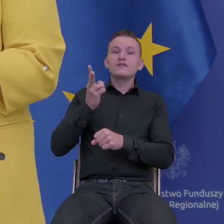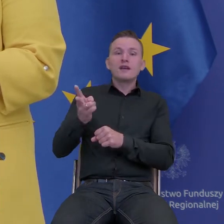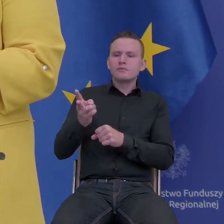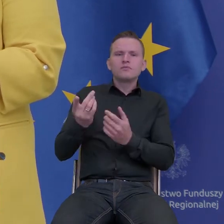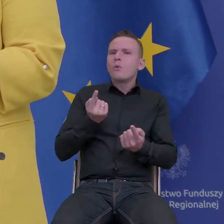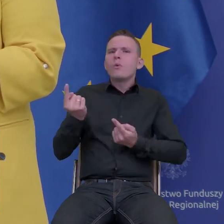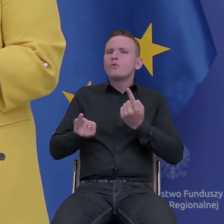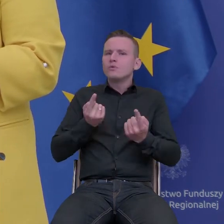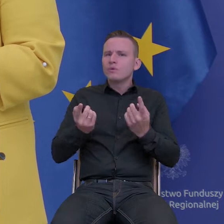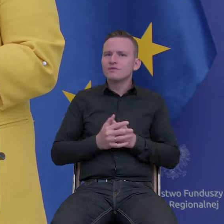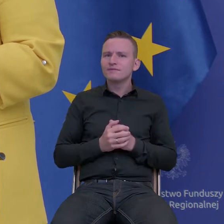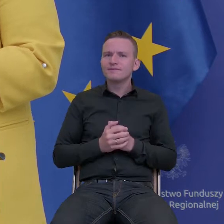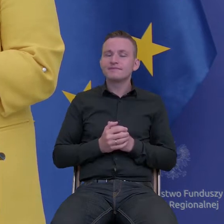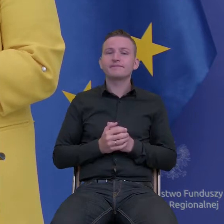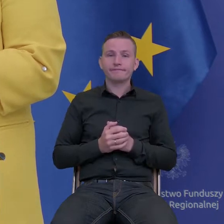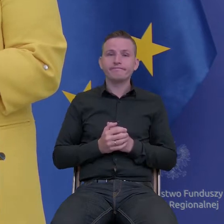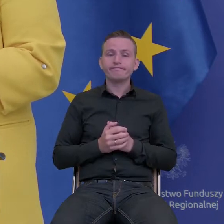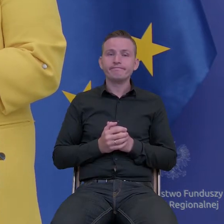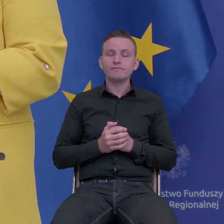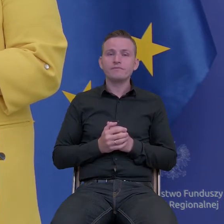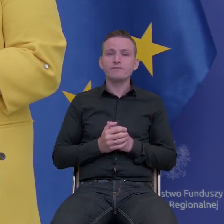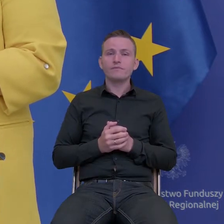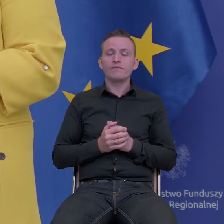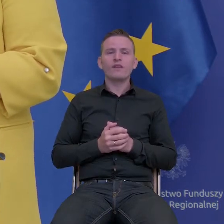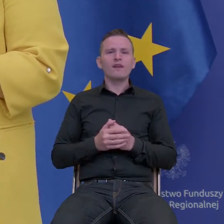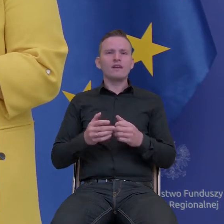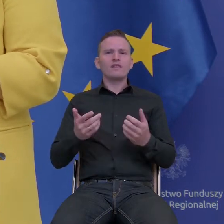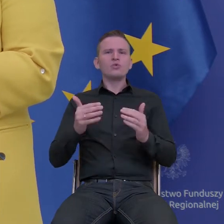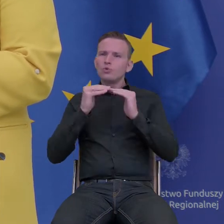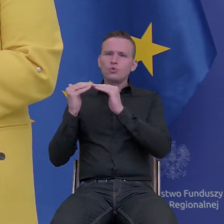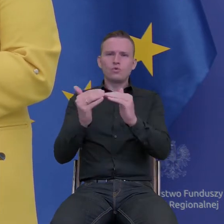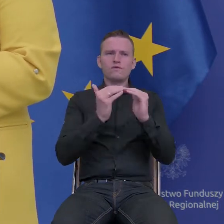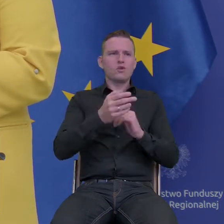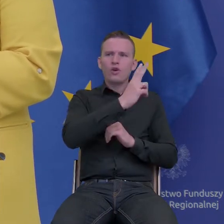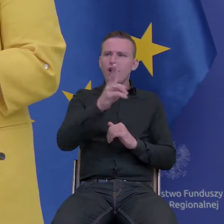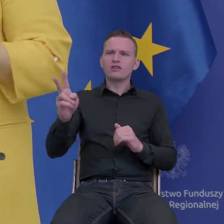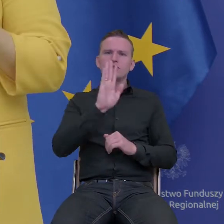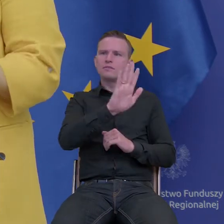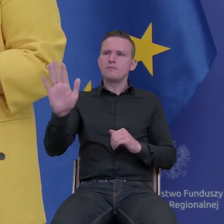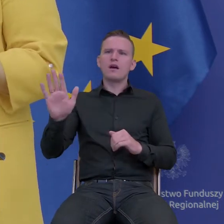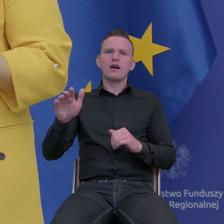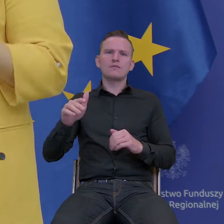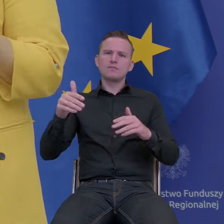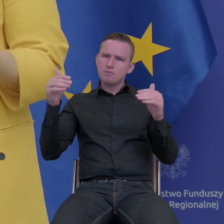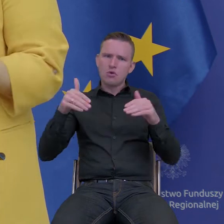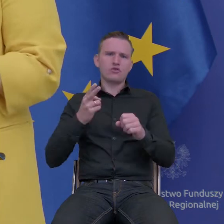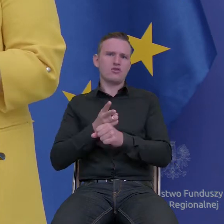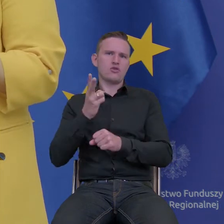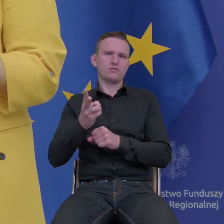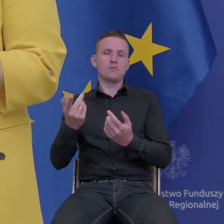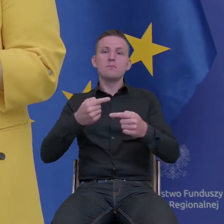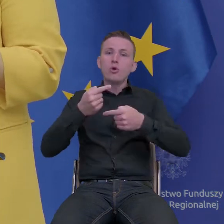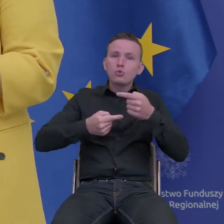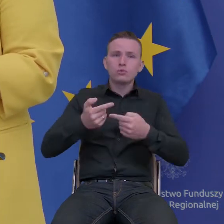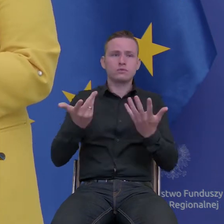nas wszystkich, bo nikt z nas nie wie, kiedy będzie borykał się z jakąś niepełnosprawnością. Każdy z nas będzie